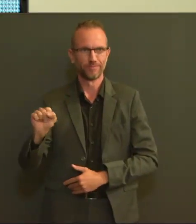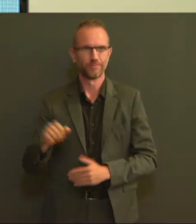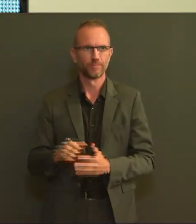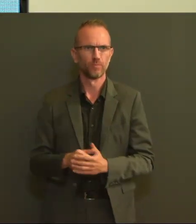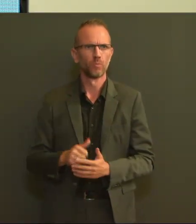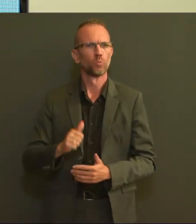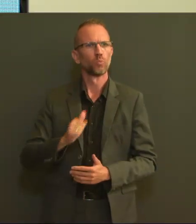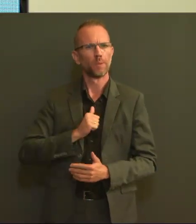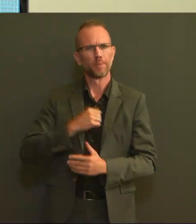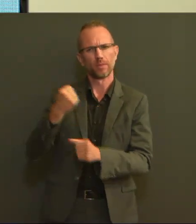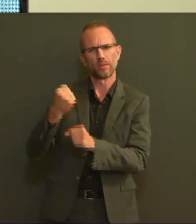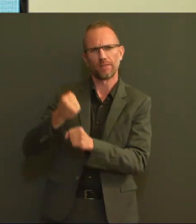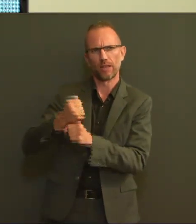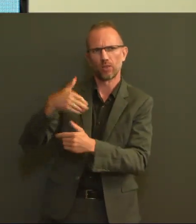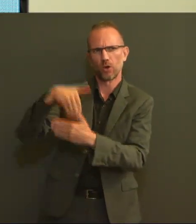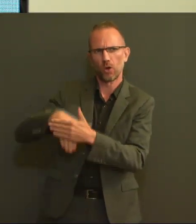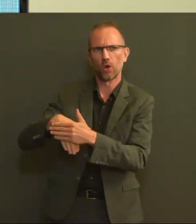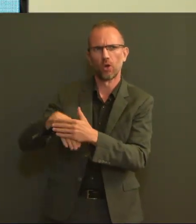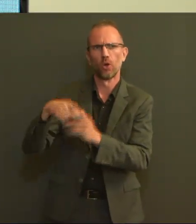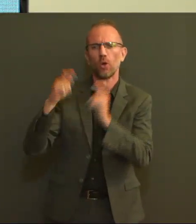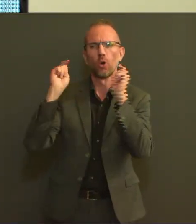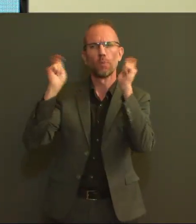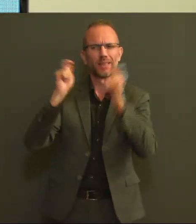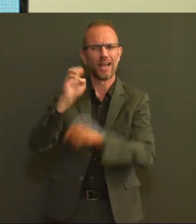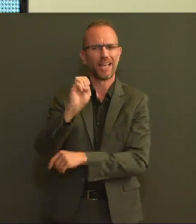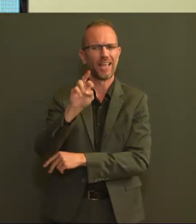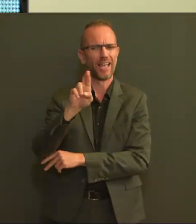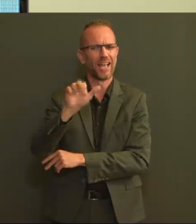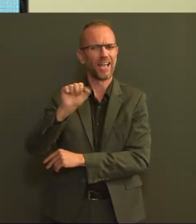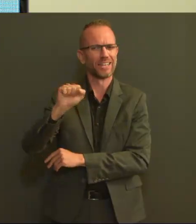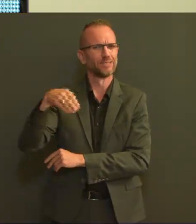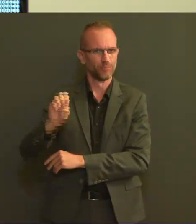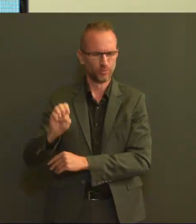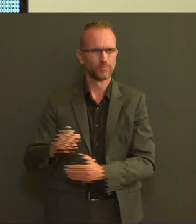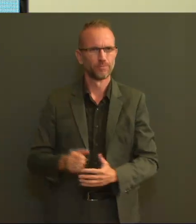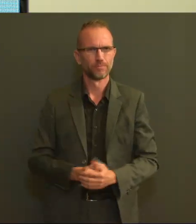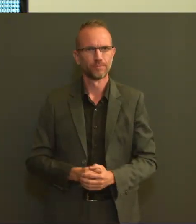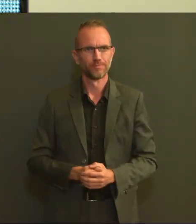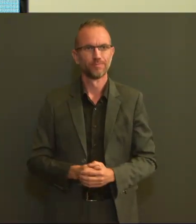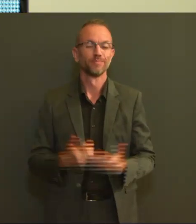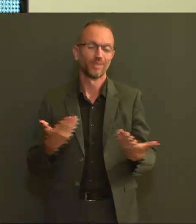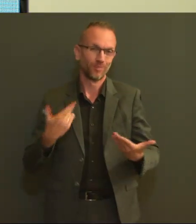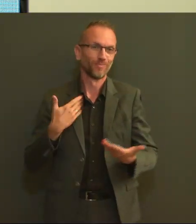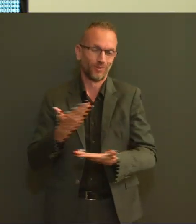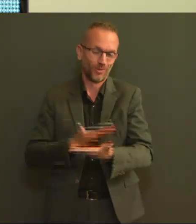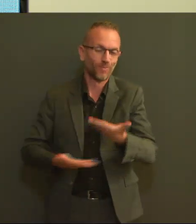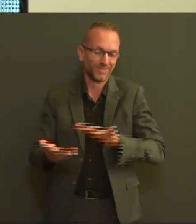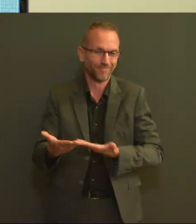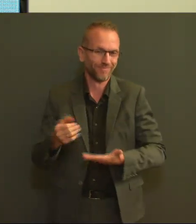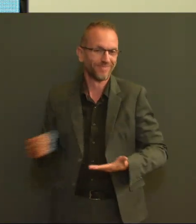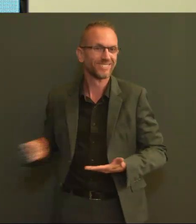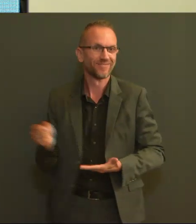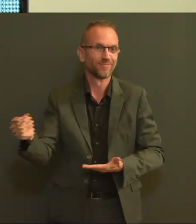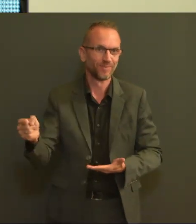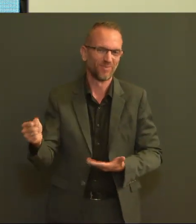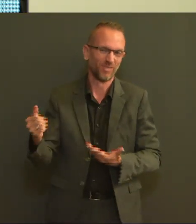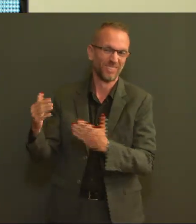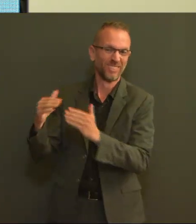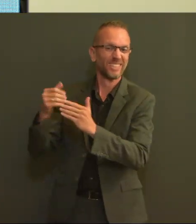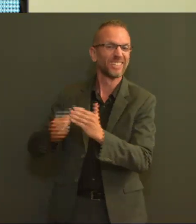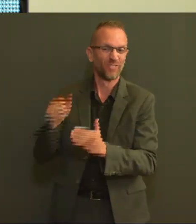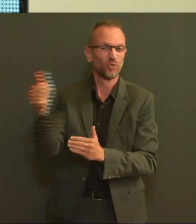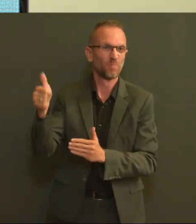termine sa quarantaine et qui, après ça, va partir en vacances quelques semaines bien méritées. Il nous reviendra fin ou début